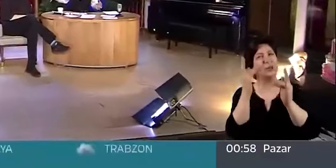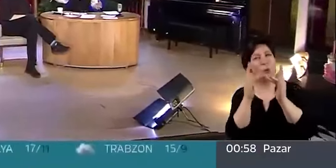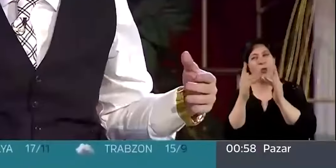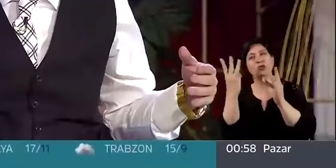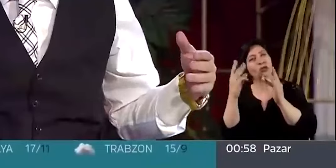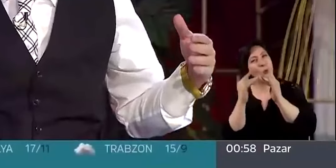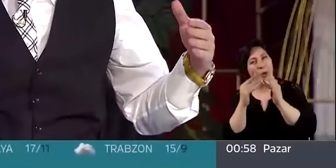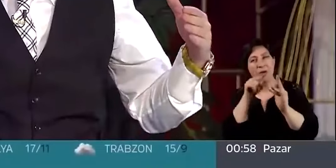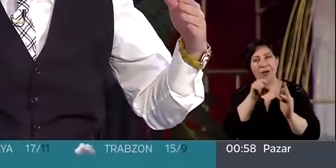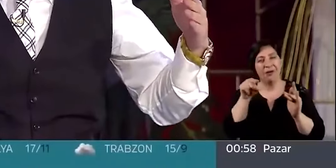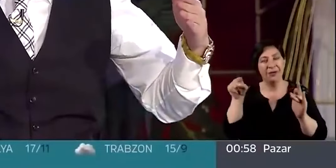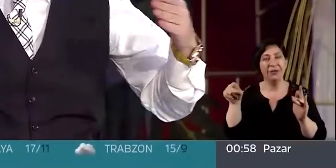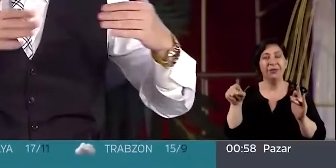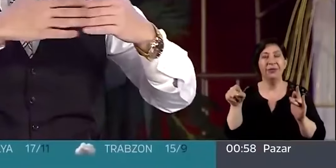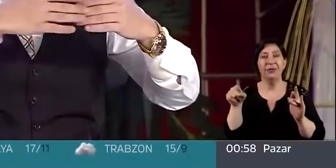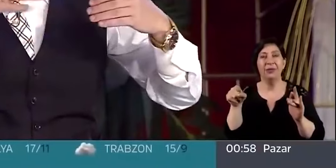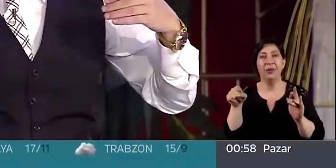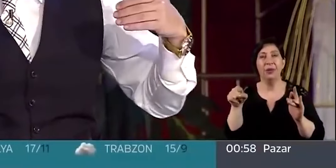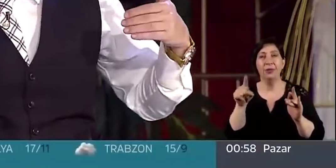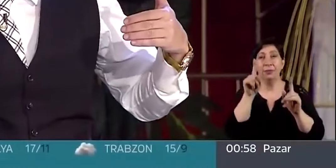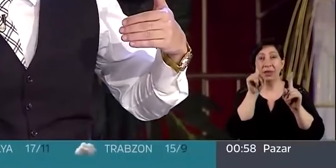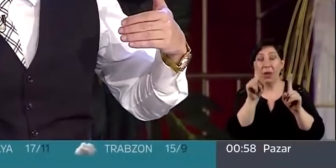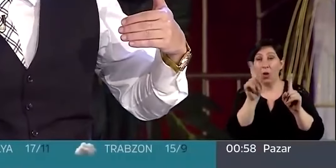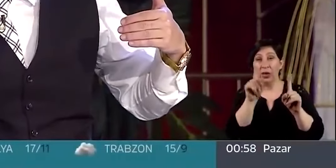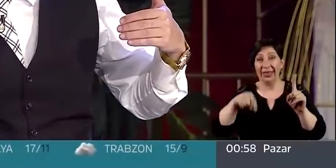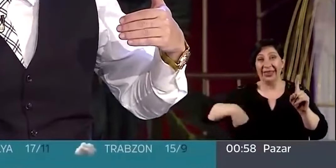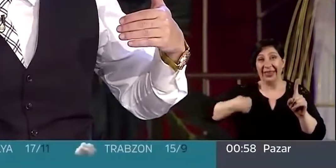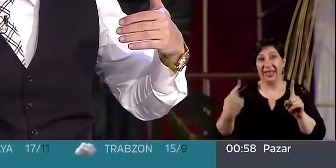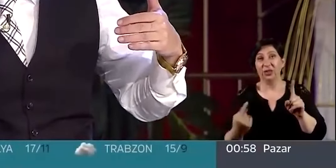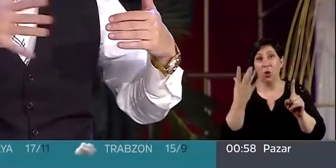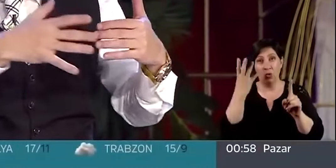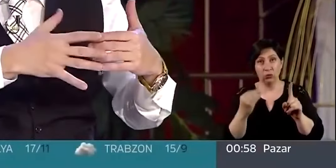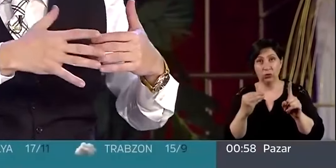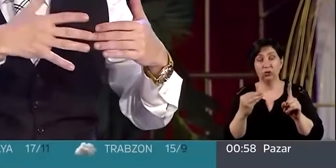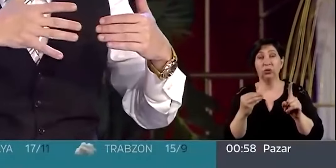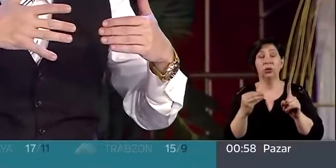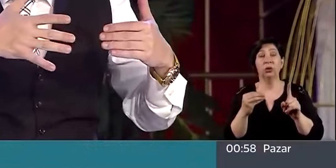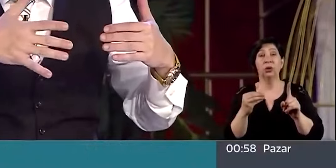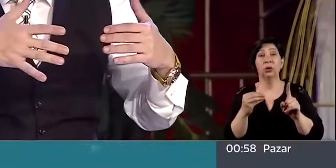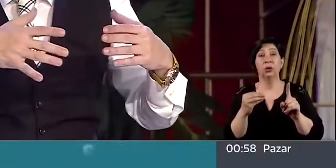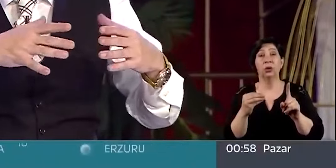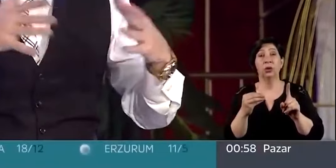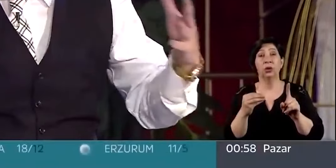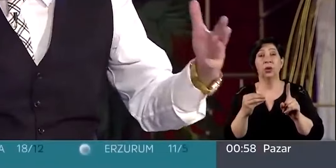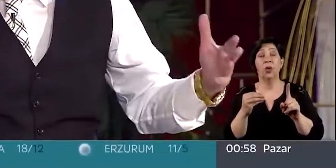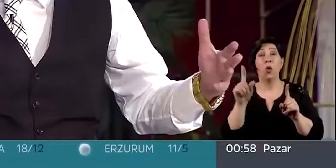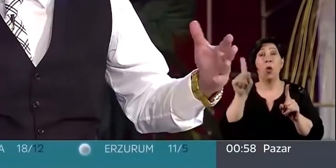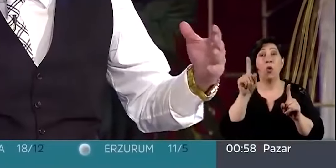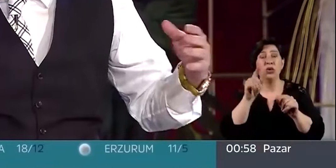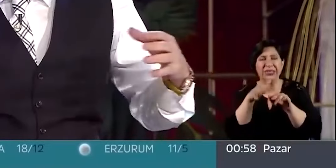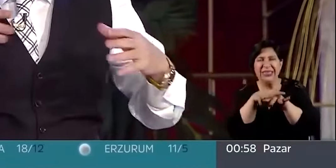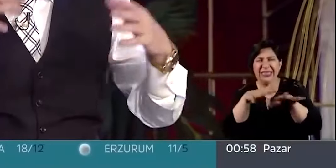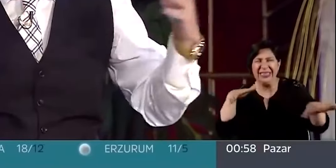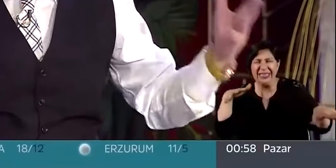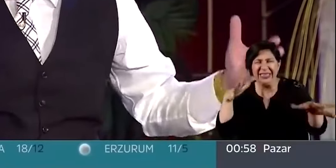viyadükler İstanbul'da birden 10'a kadar derecelendirilmiş durumda. Ve 10 derece